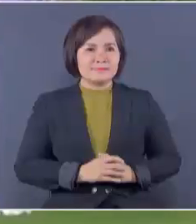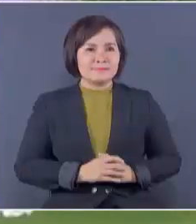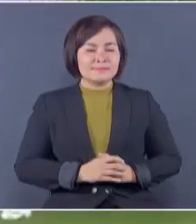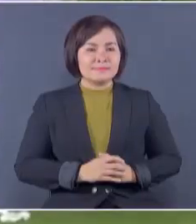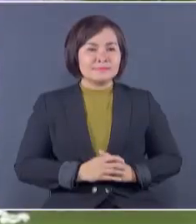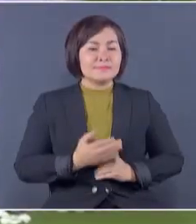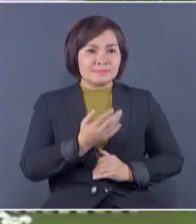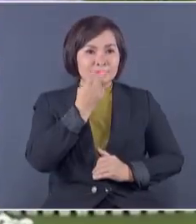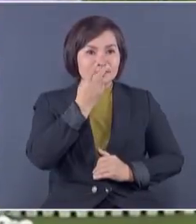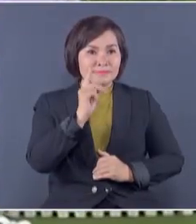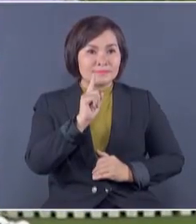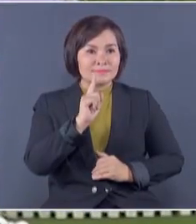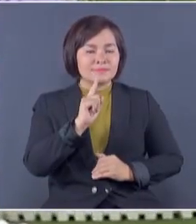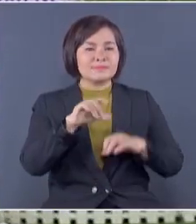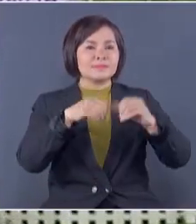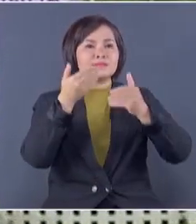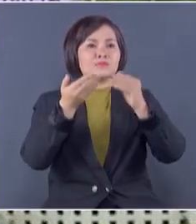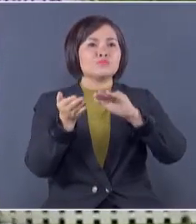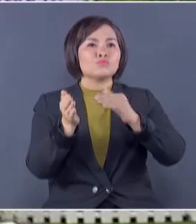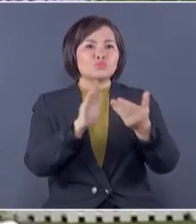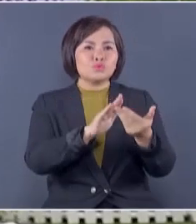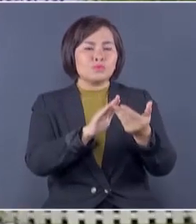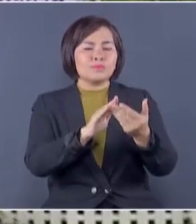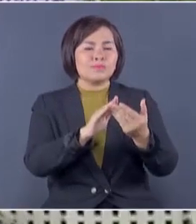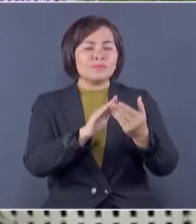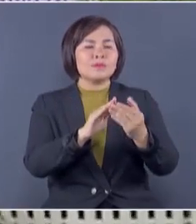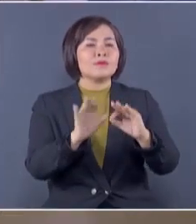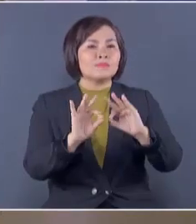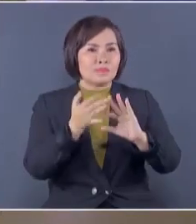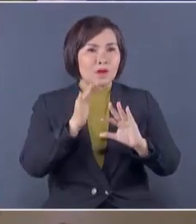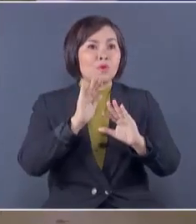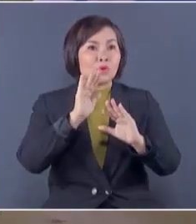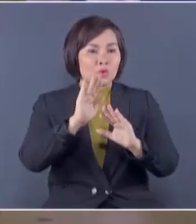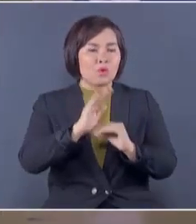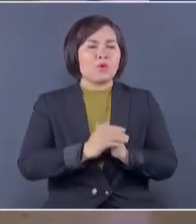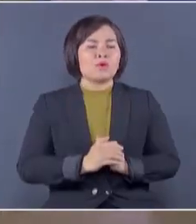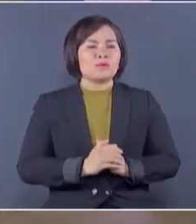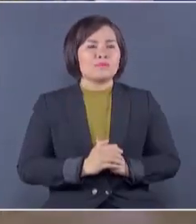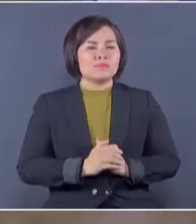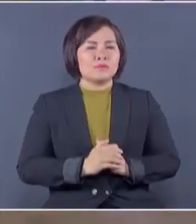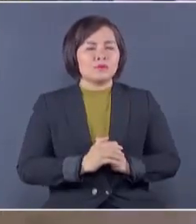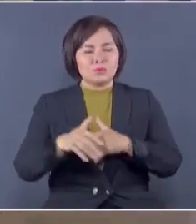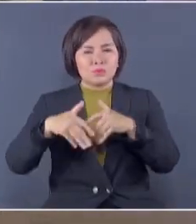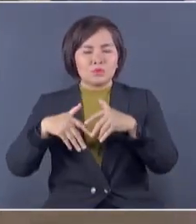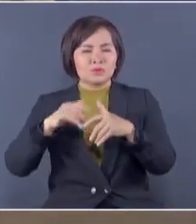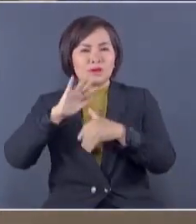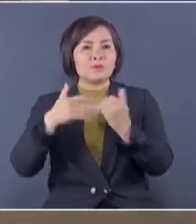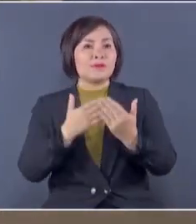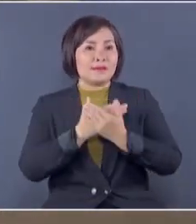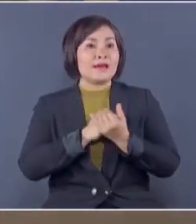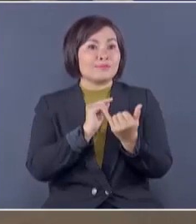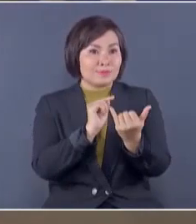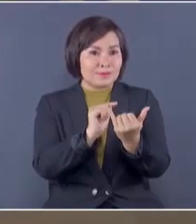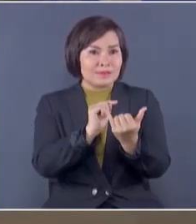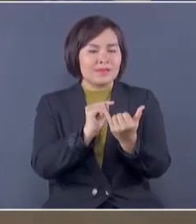คุณผู้ชมครับนี่เป็นงานศพนะครับงานชาปนกิจศพของผู้ที่เป็นที่รักของคนในชุมชนผู้คนจำนวนมาก